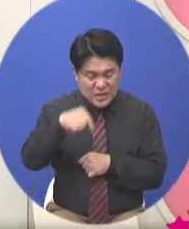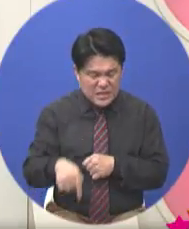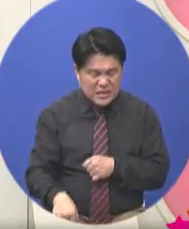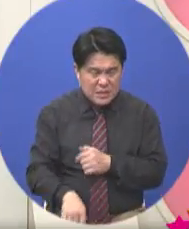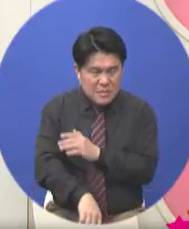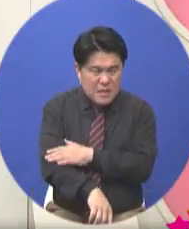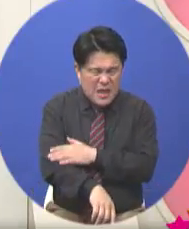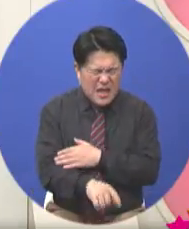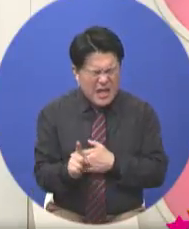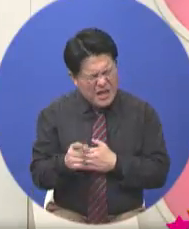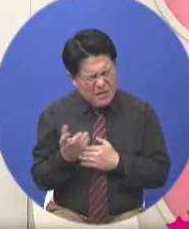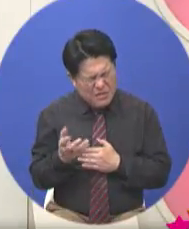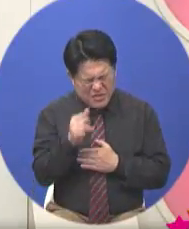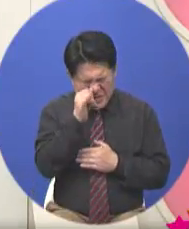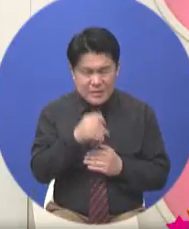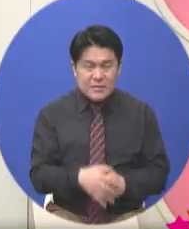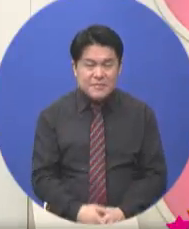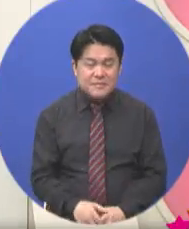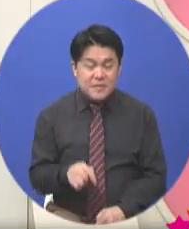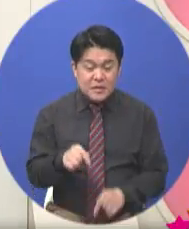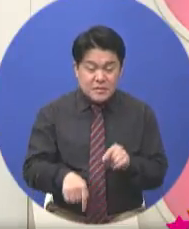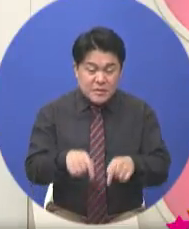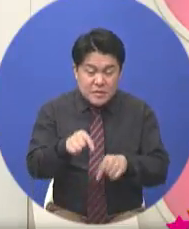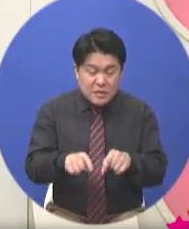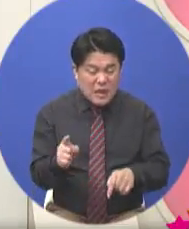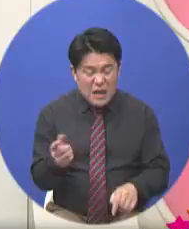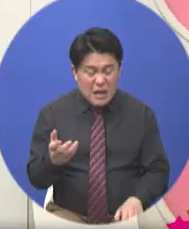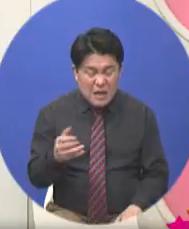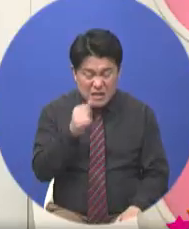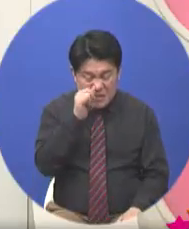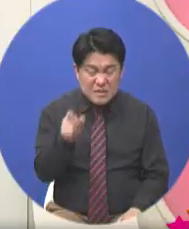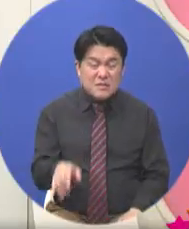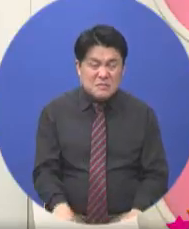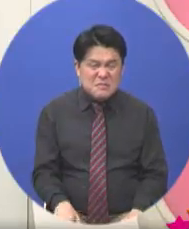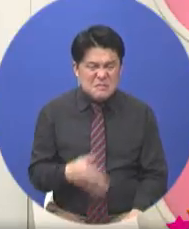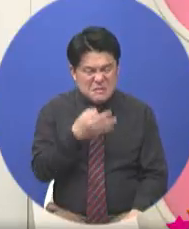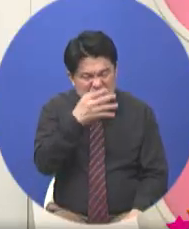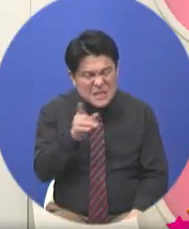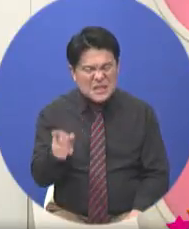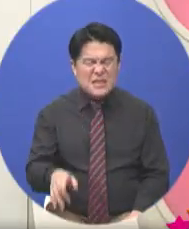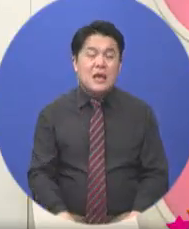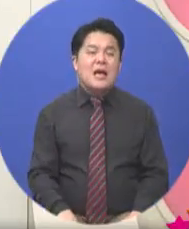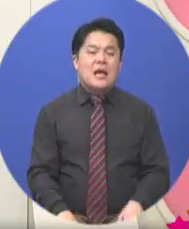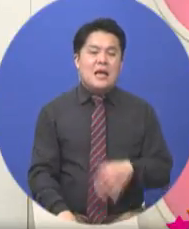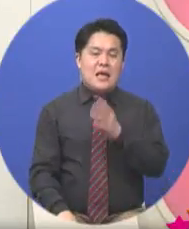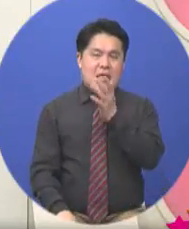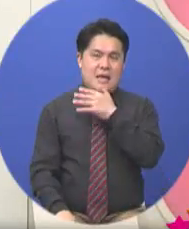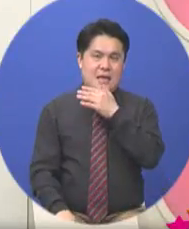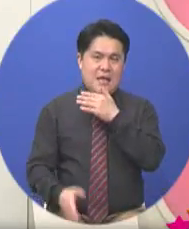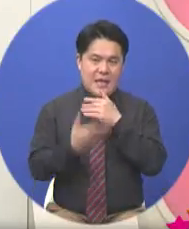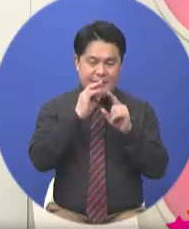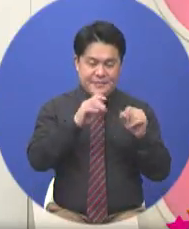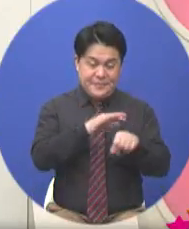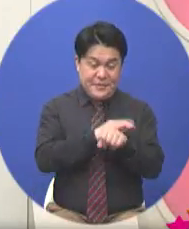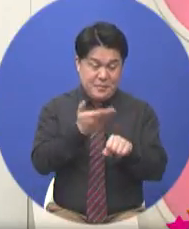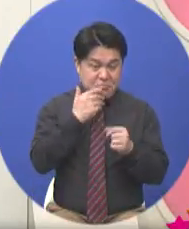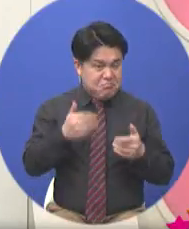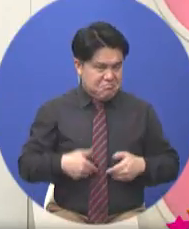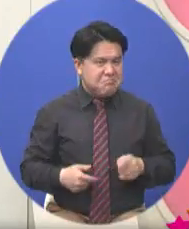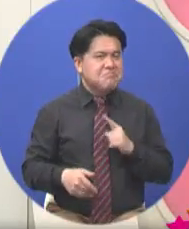다리하고 팔하고. 다리하고 팔하고. 걸음, 예, 걸음 걷기가 좀 힘들어서. 음식을 잘 드셔야 되는데